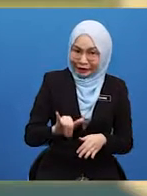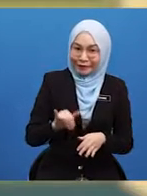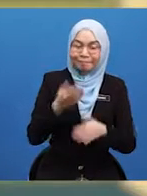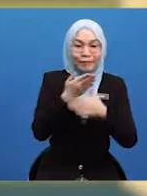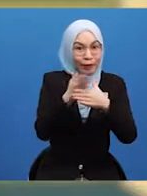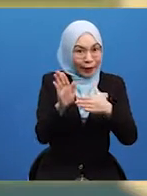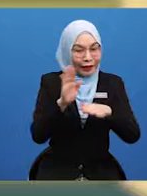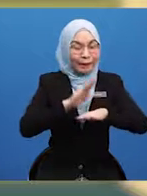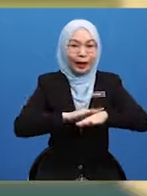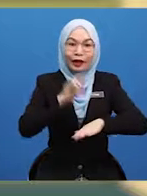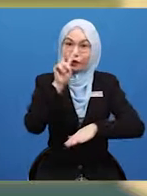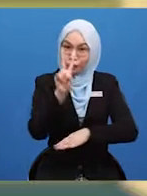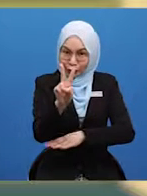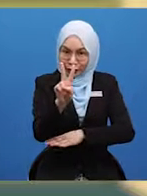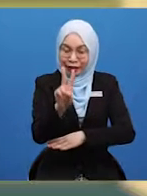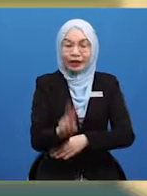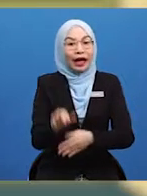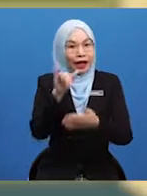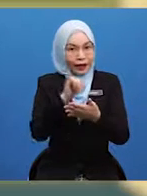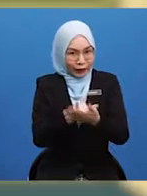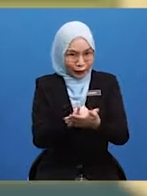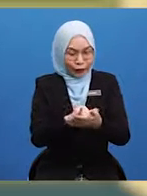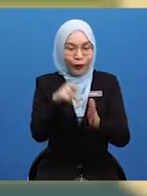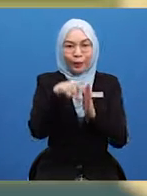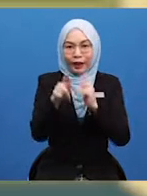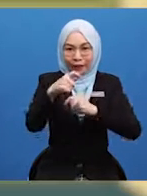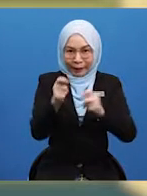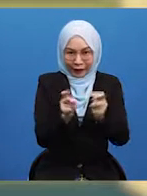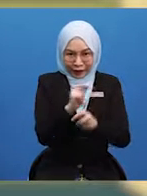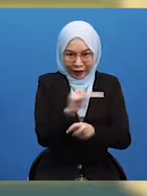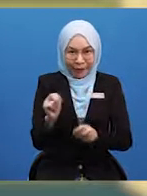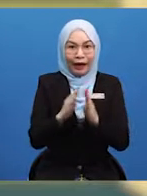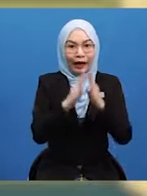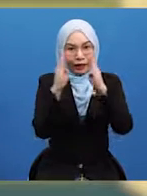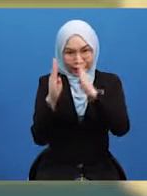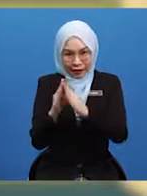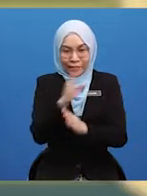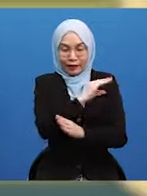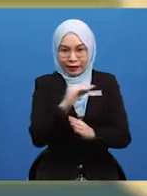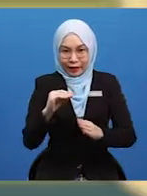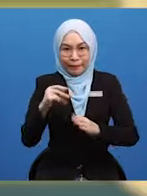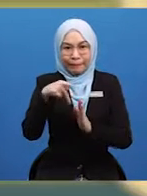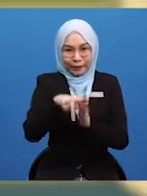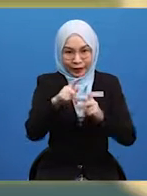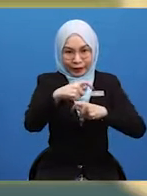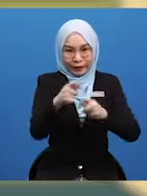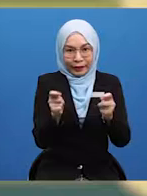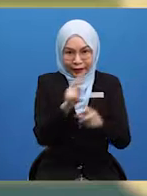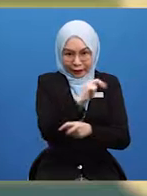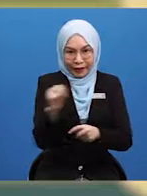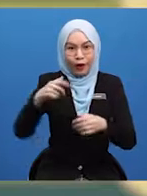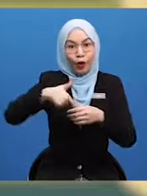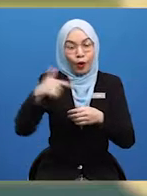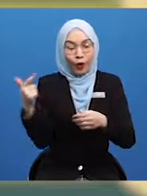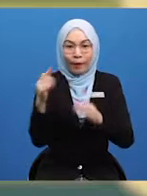terbahagi kepada dua, iaitu pertempatan bandar dan pertempatan luar bandar